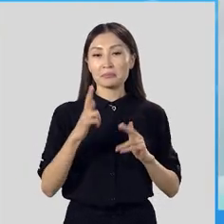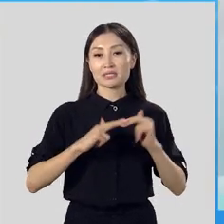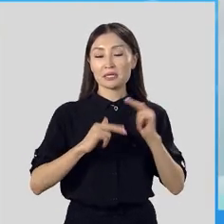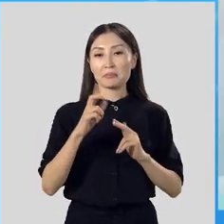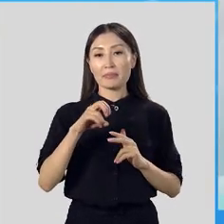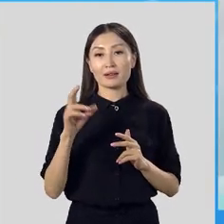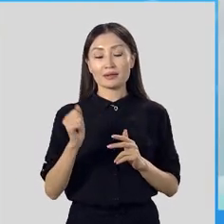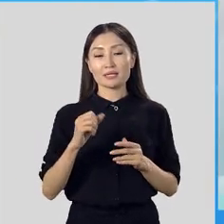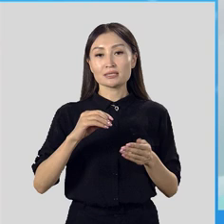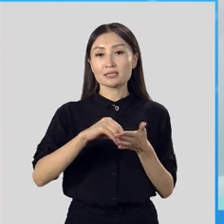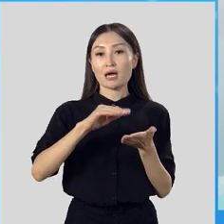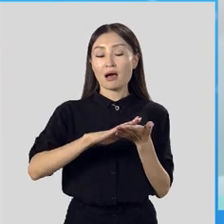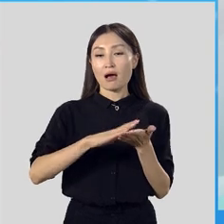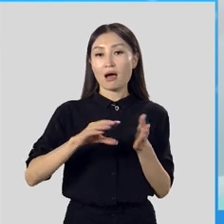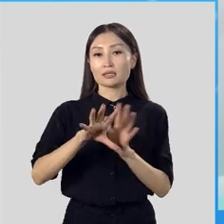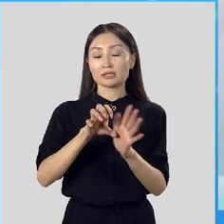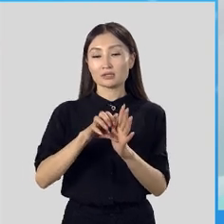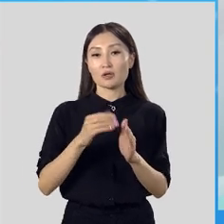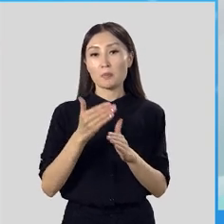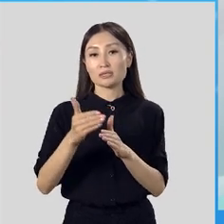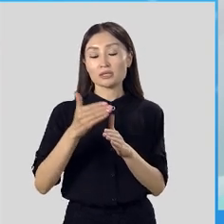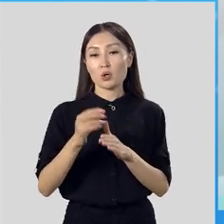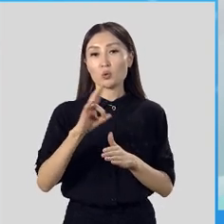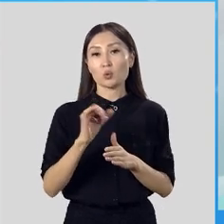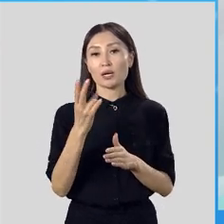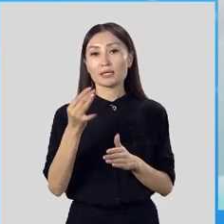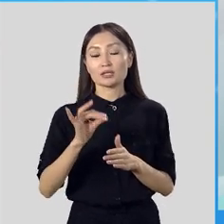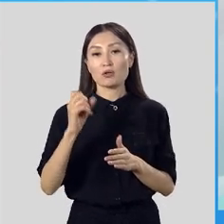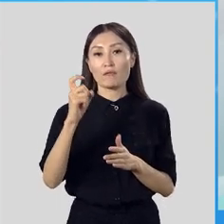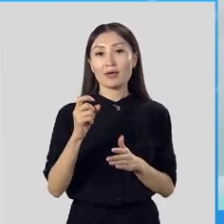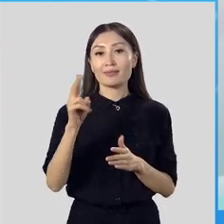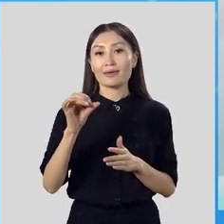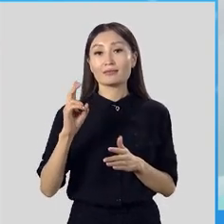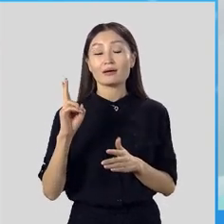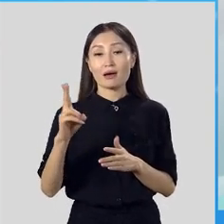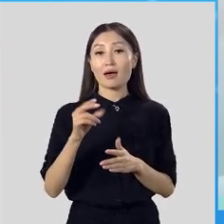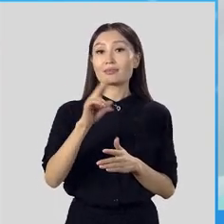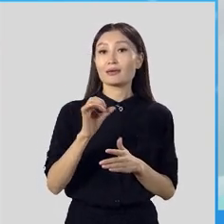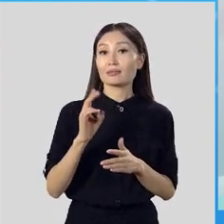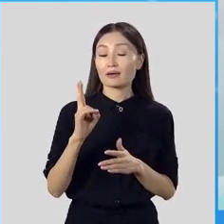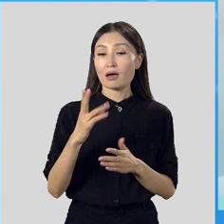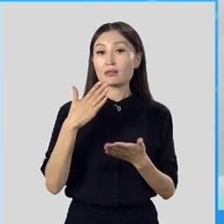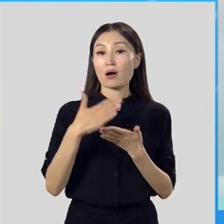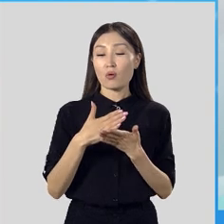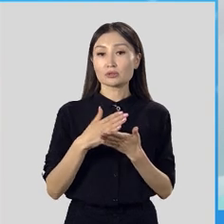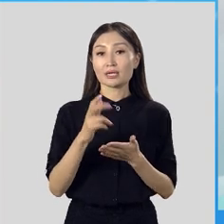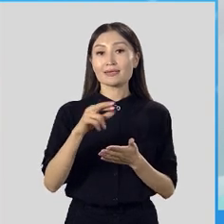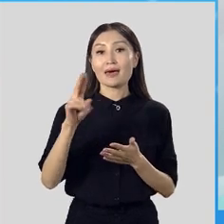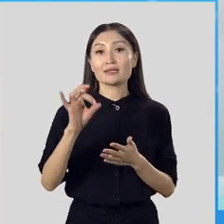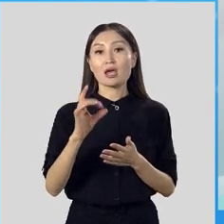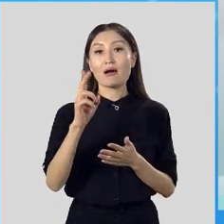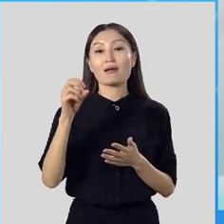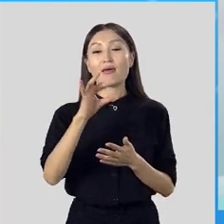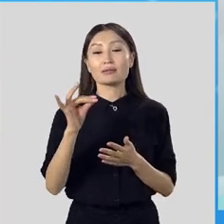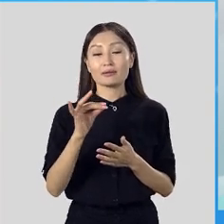построения белка закодирован в последовательности нуклеотидов ДНК. ДНК находится в ядре клетки